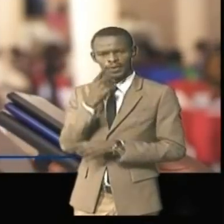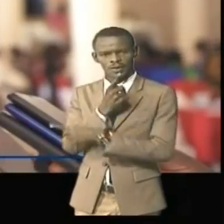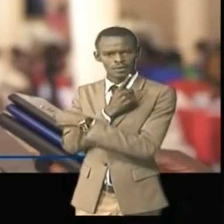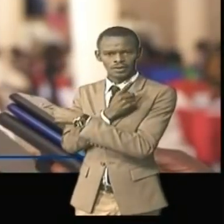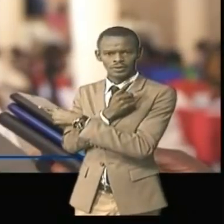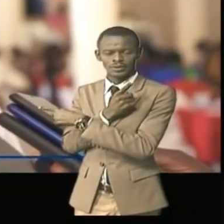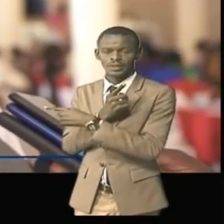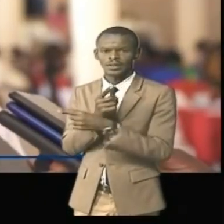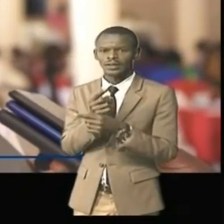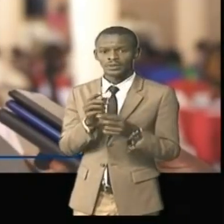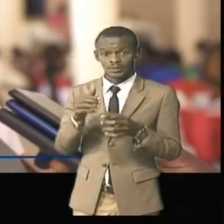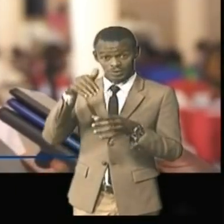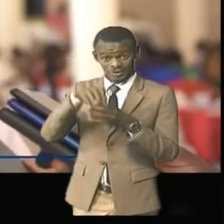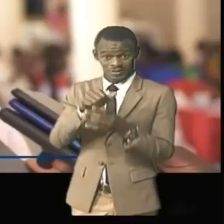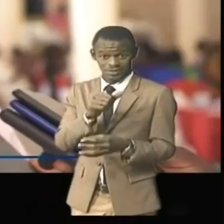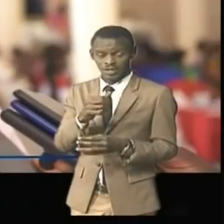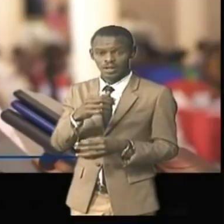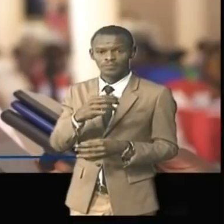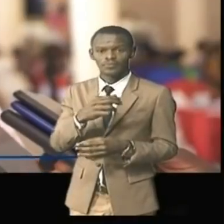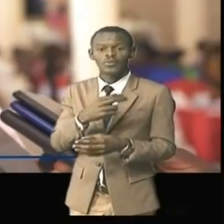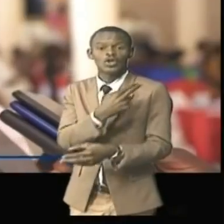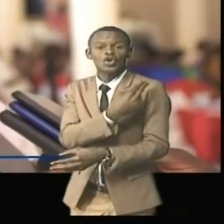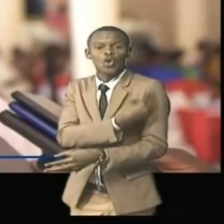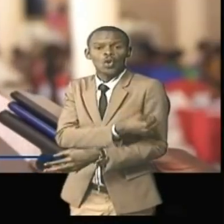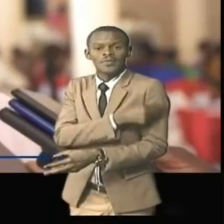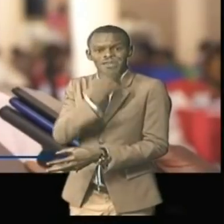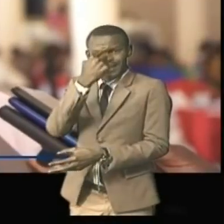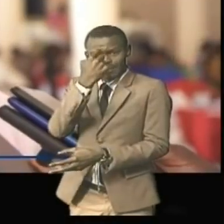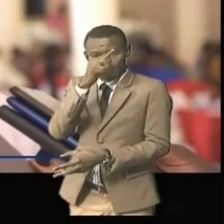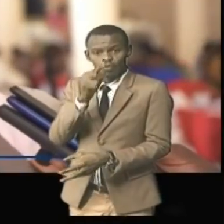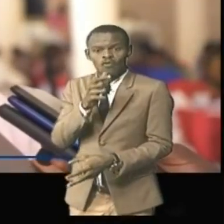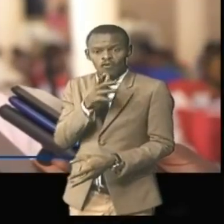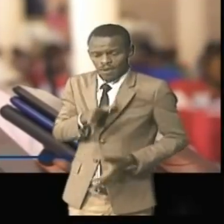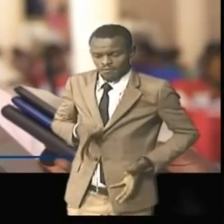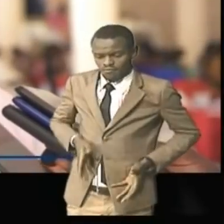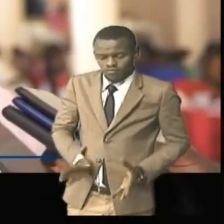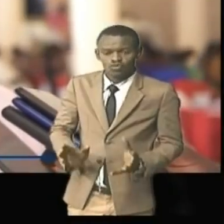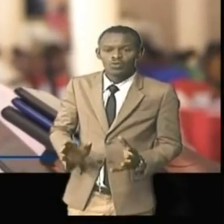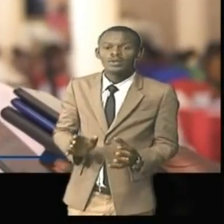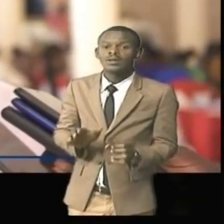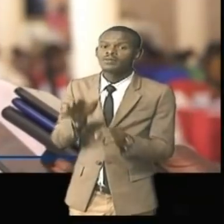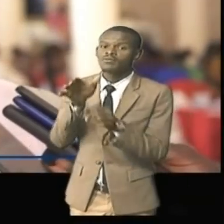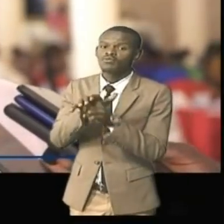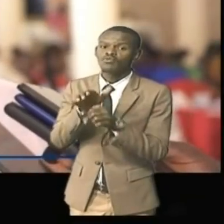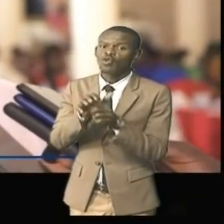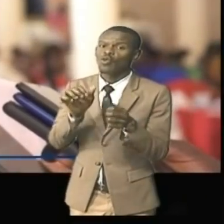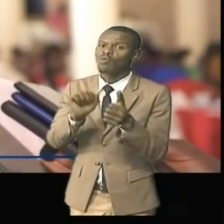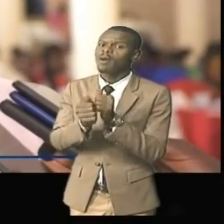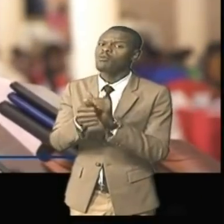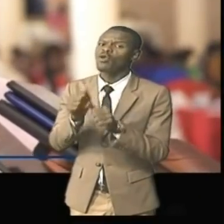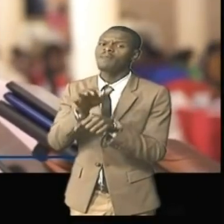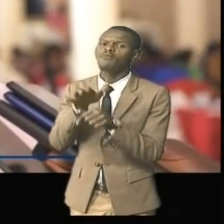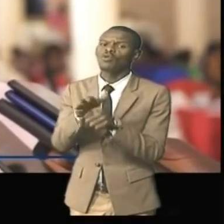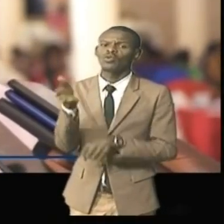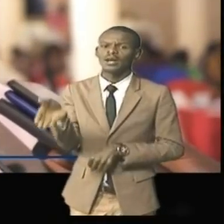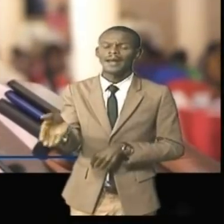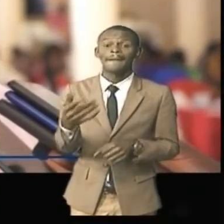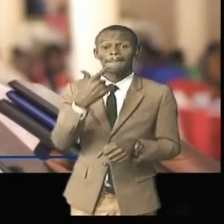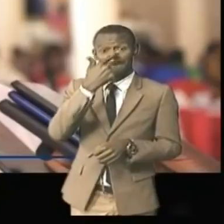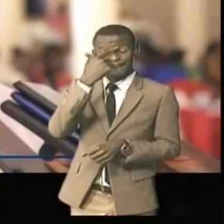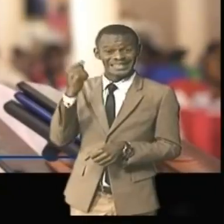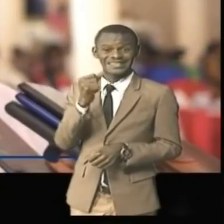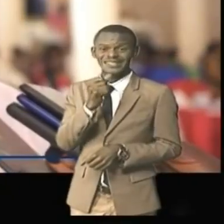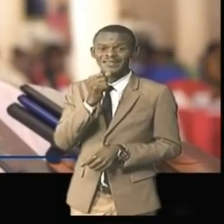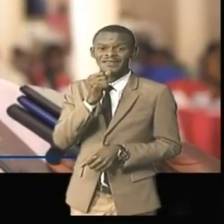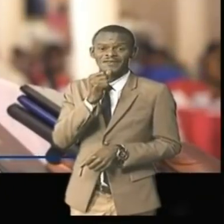sages-femmes. Et nous nous battons dans la Société congolaise de la pratique sage-femme pour réduire surtout